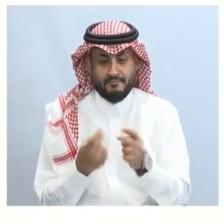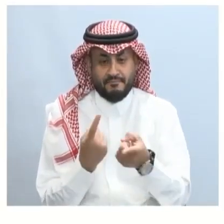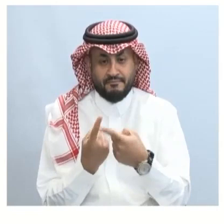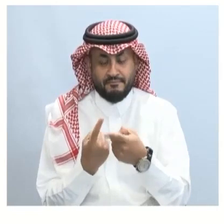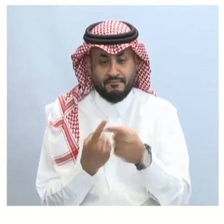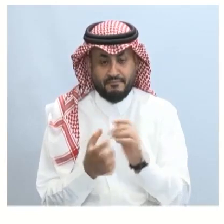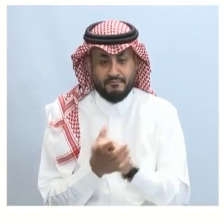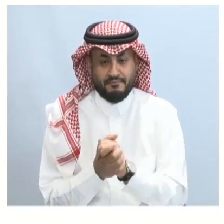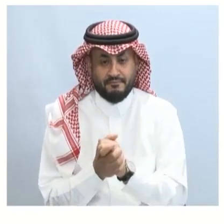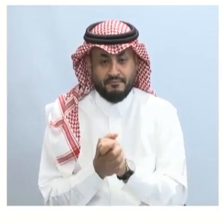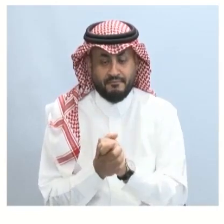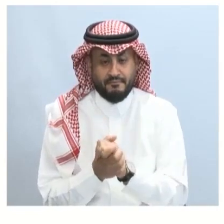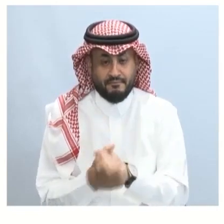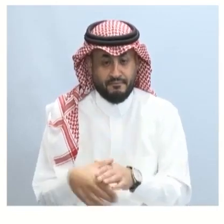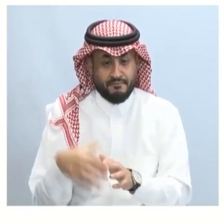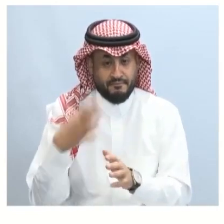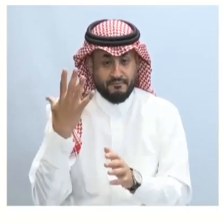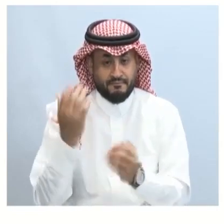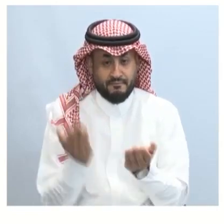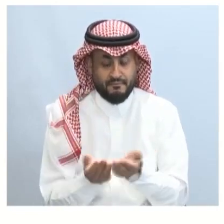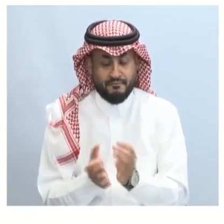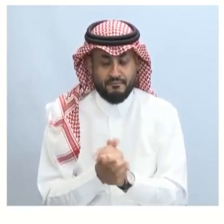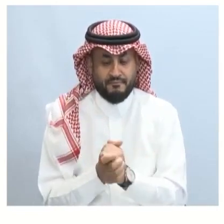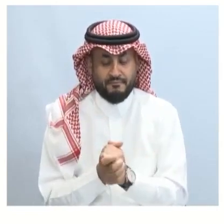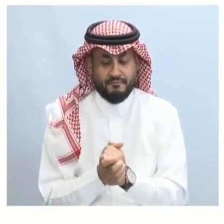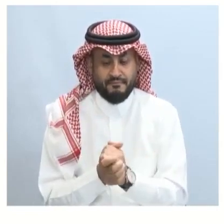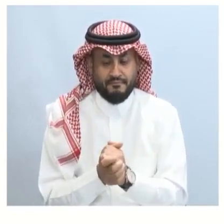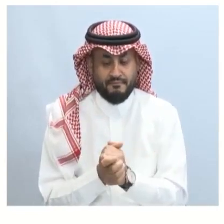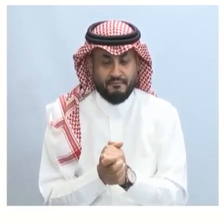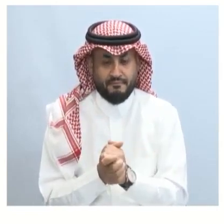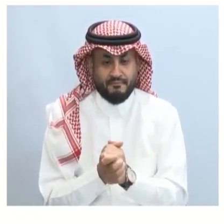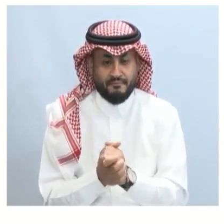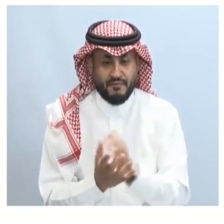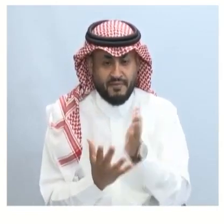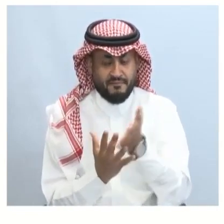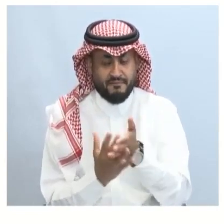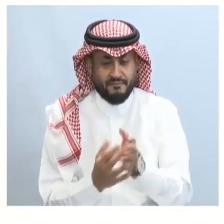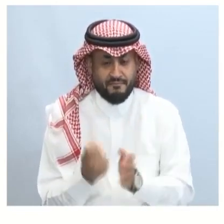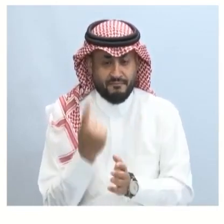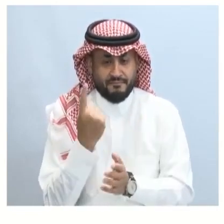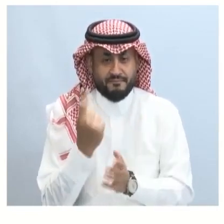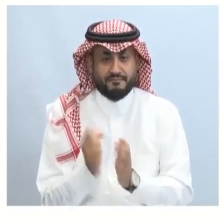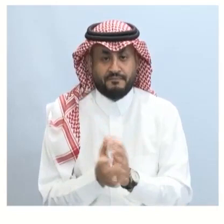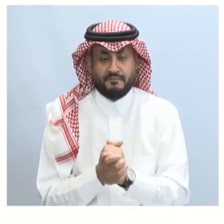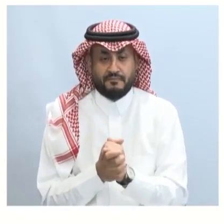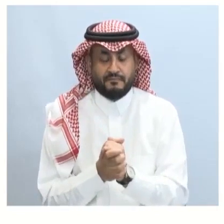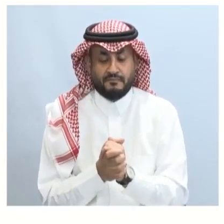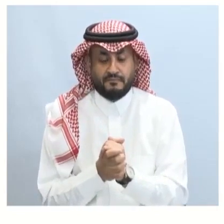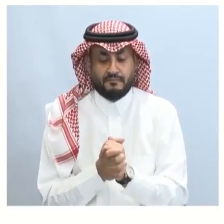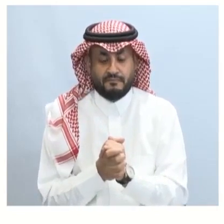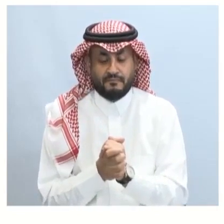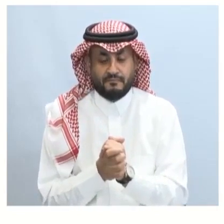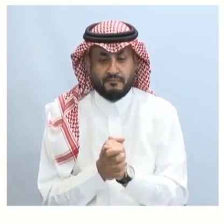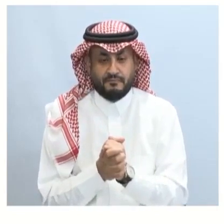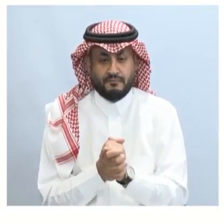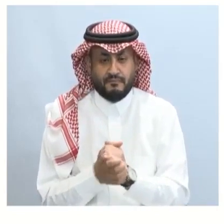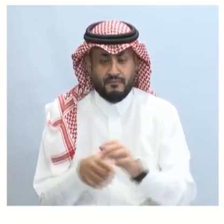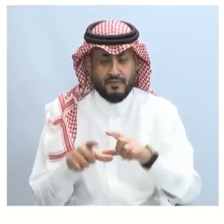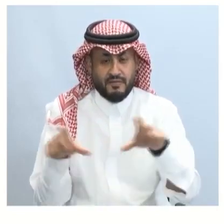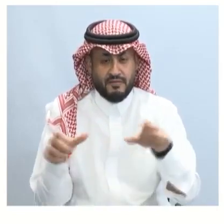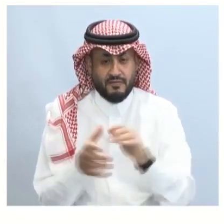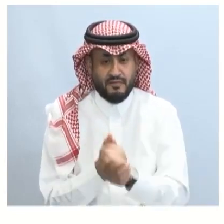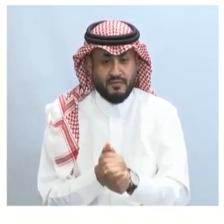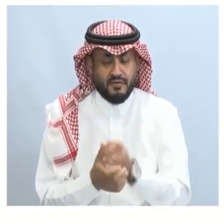الصف او المرحله الخامسه الابتدائي الفصل الدراسي الاول الماده